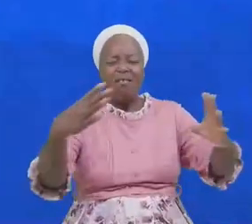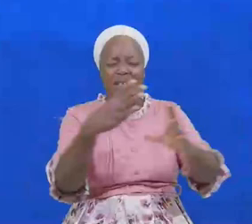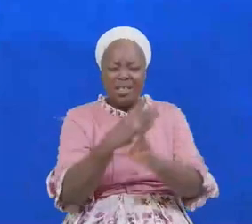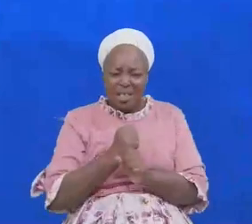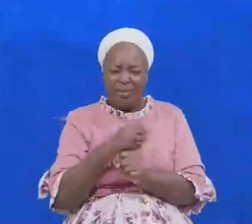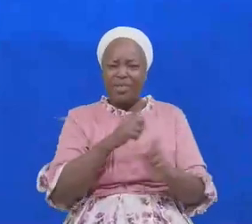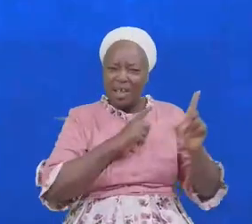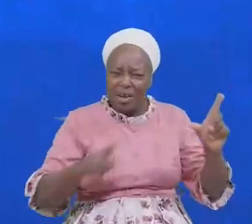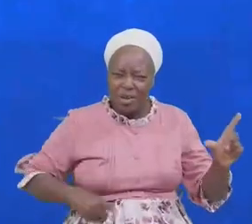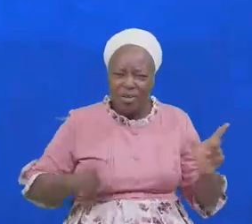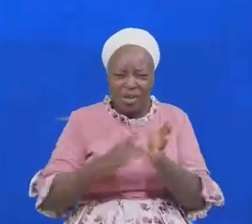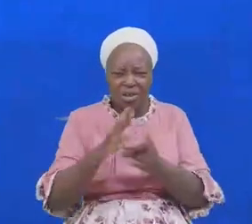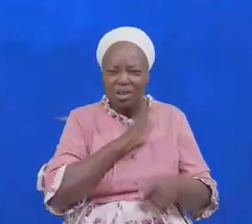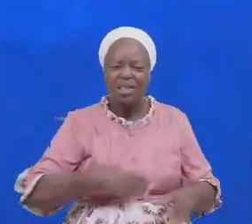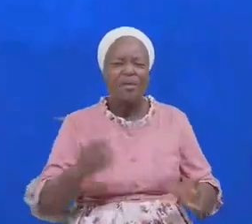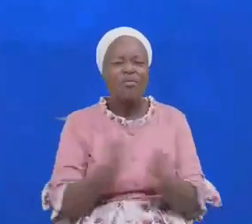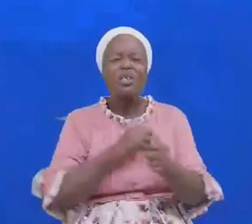Seigneur joyeusement.